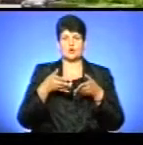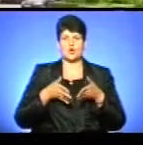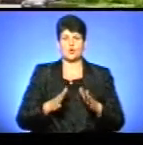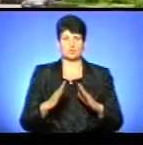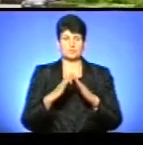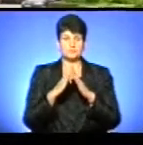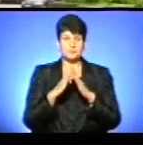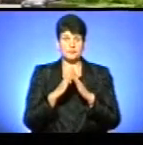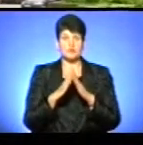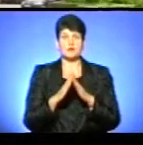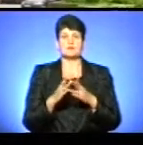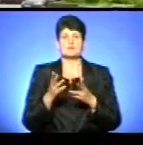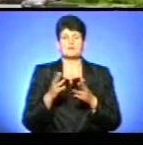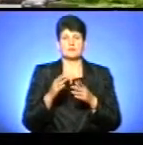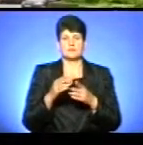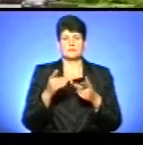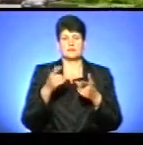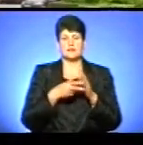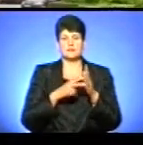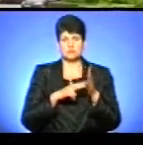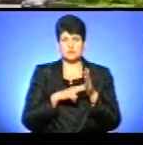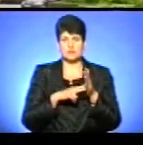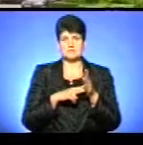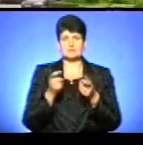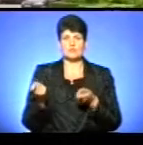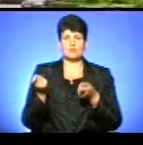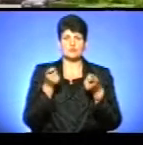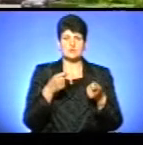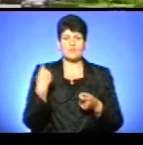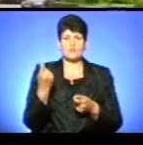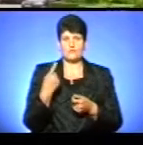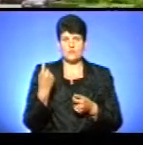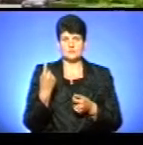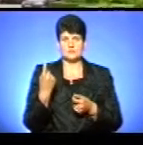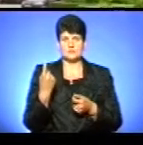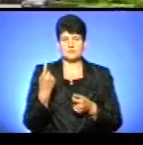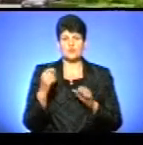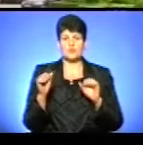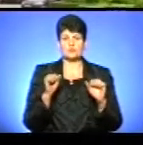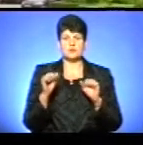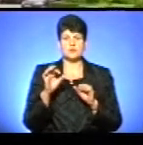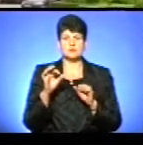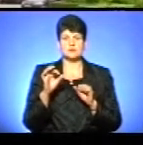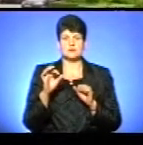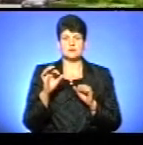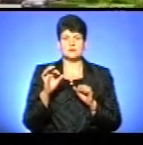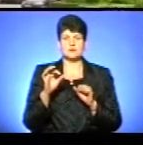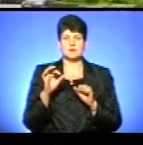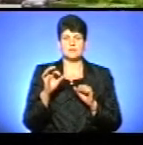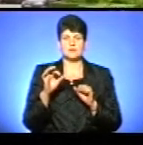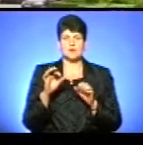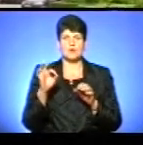Планується, за інформацією Міністерства соціальної політики, поставку в область від управління ООН, управління